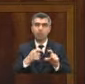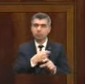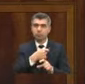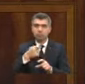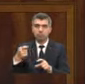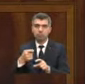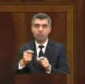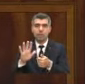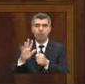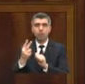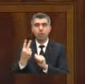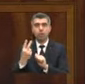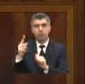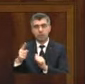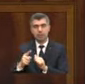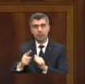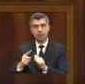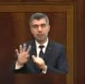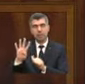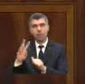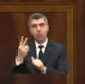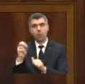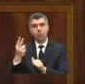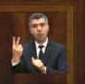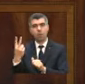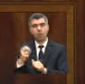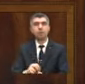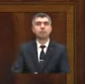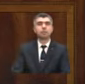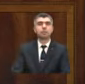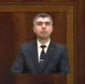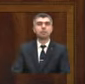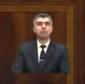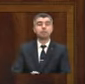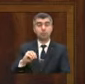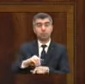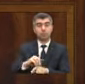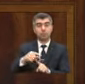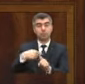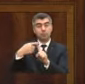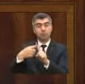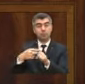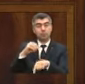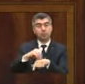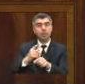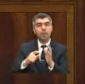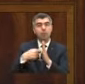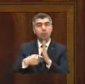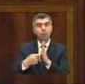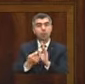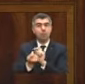يوم 26 أبريل 2021 الماضي. وأيضا عندنا مشروع تعديل القانون الإطار